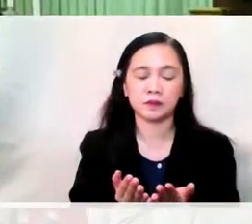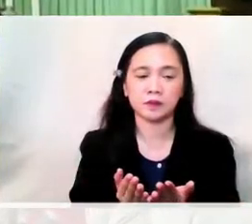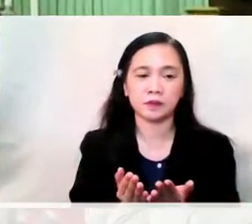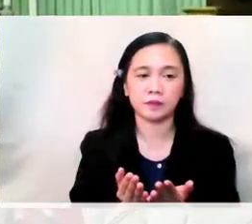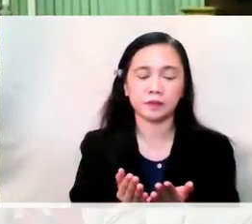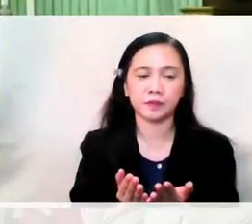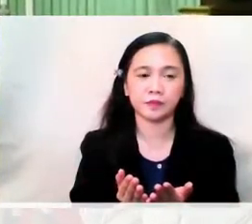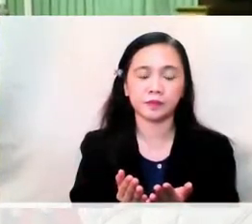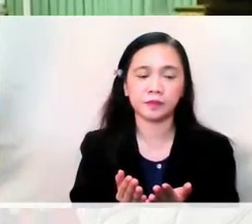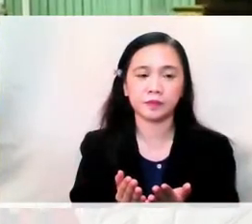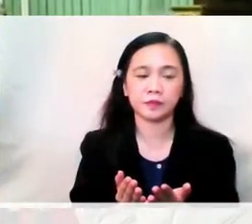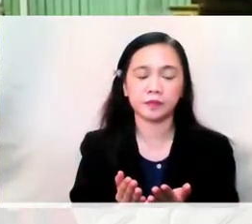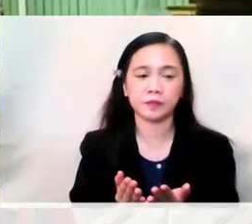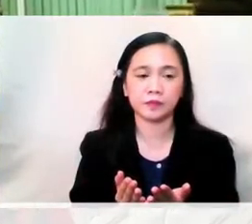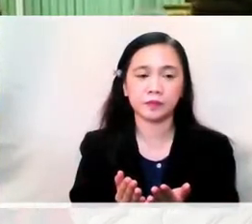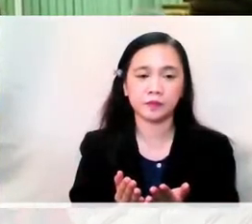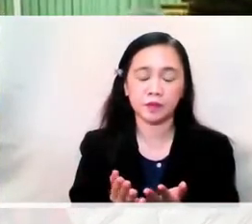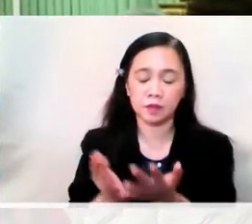sanlibutan,